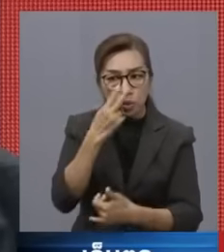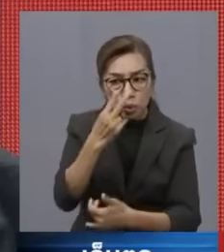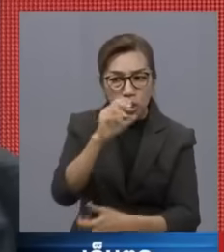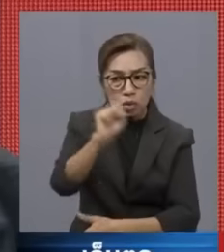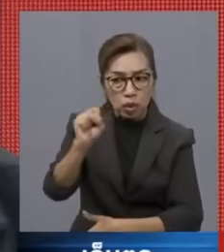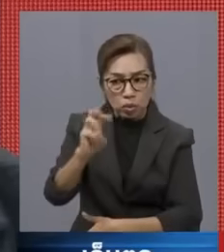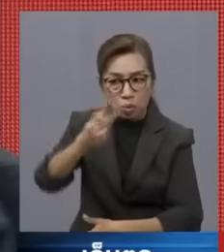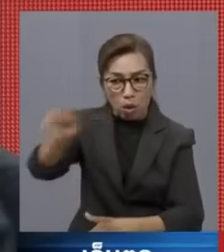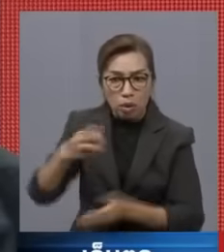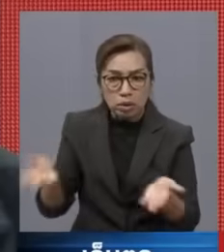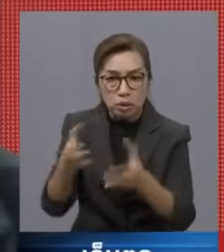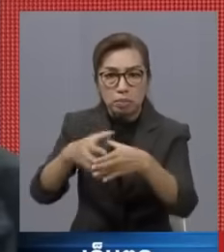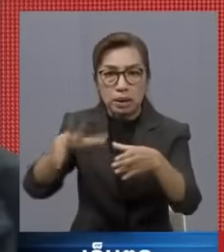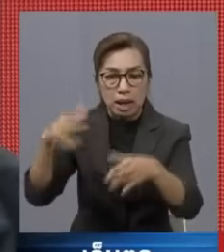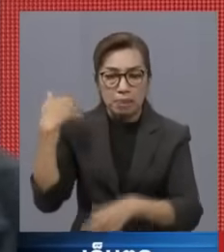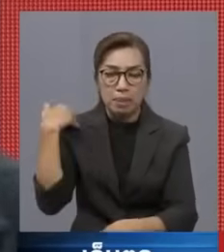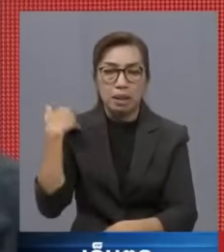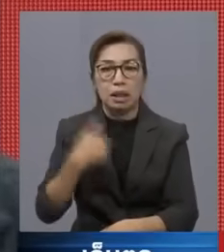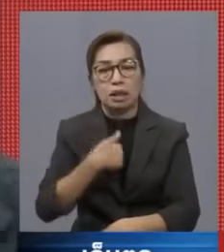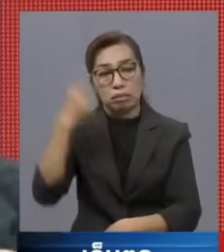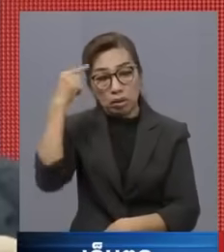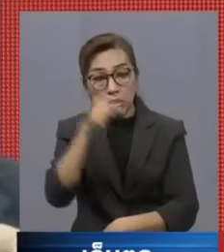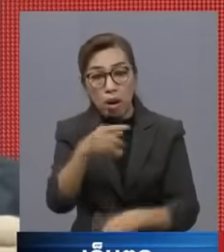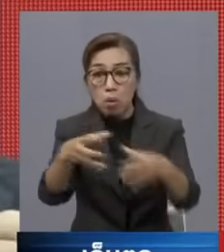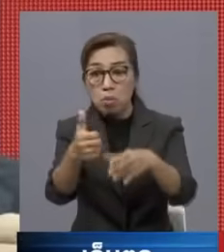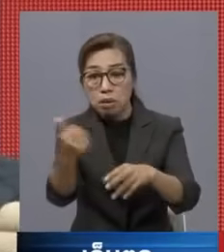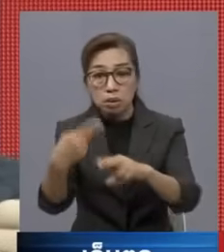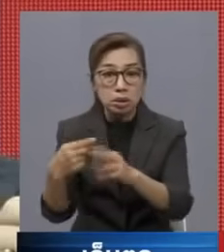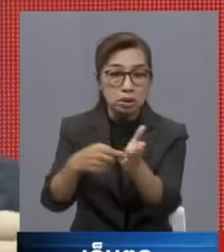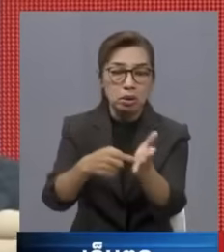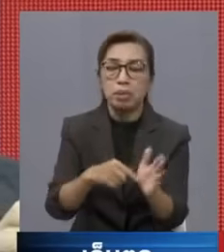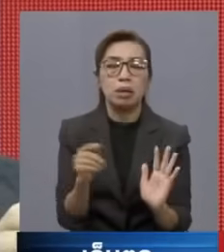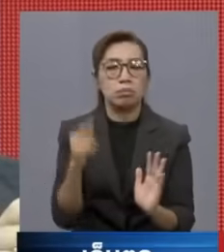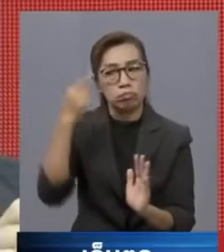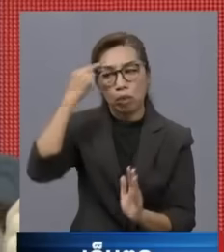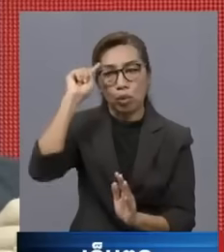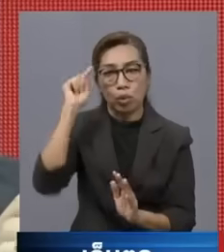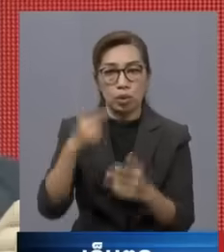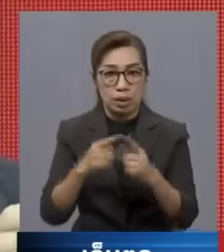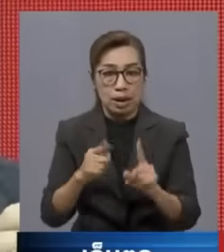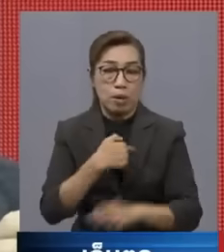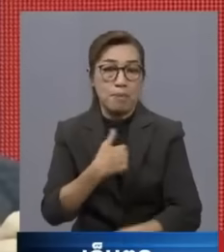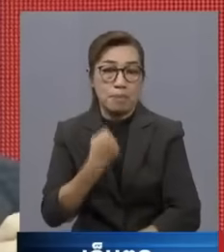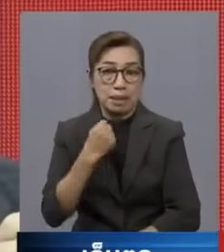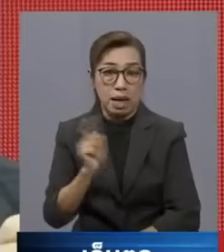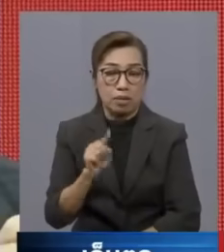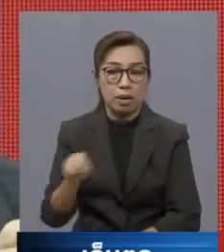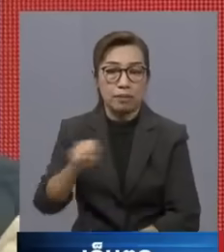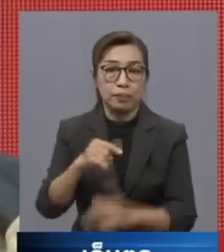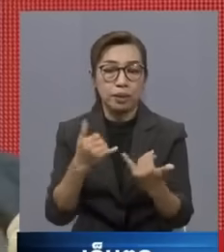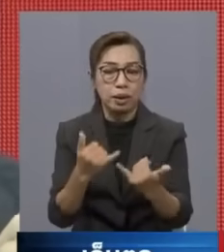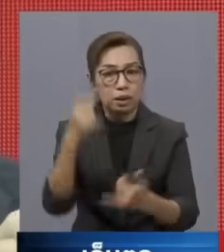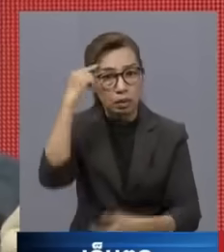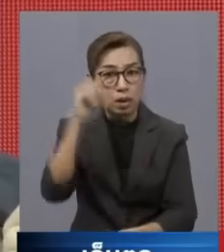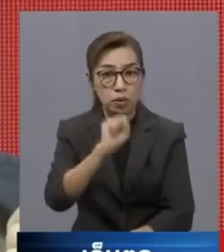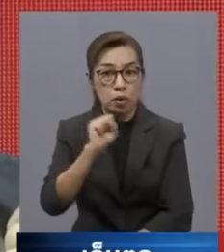นะครับแล้วก็ไม่ทราบเหมือนกันว่าจะมีการนำเสนอชื่อ candidateนายกจากพรรคอื่นหรือไม่ขณะเดียวกันก็ยังมั่นใจในเรื่องของการได้รับเสียง